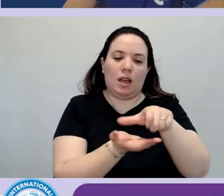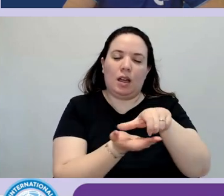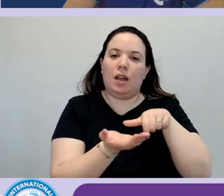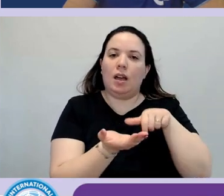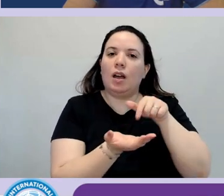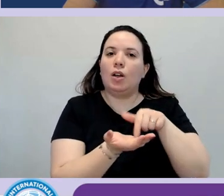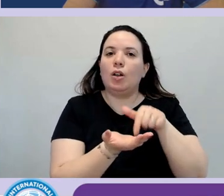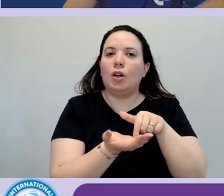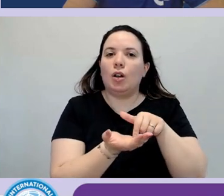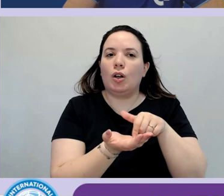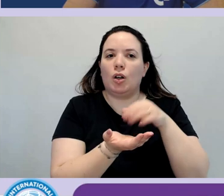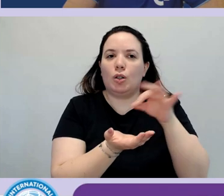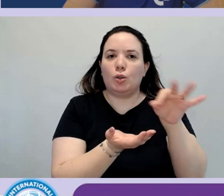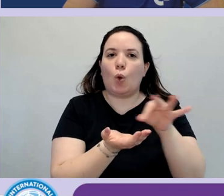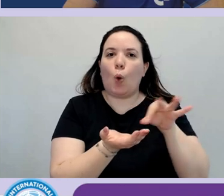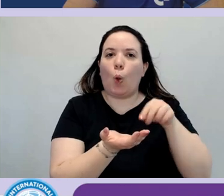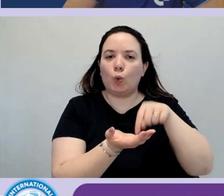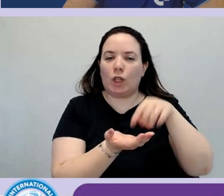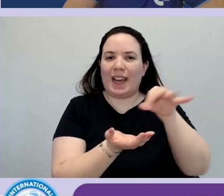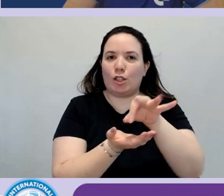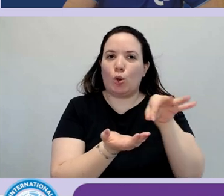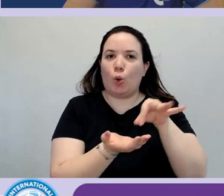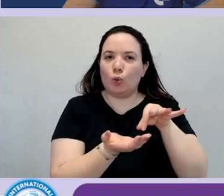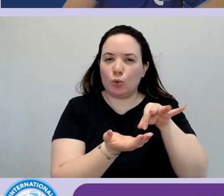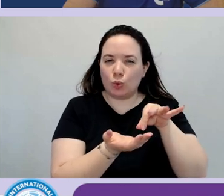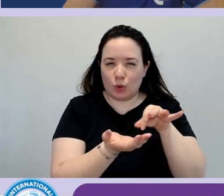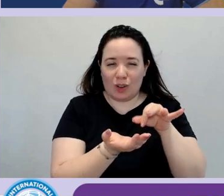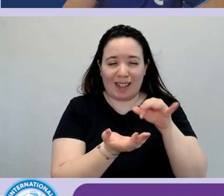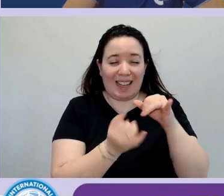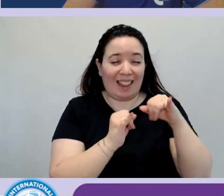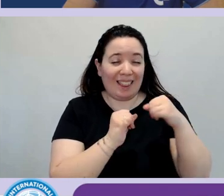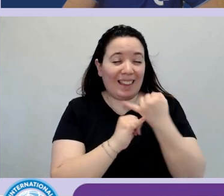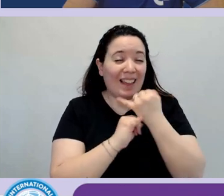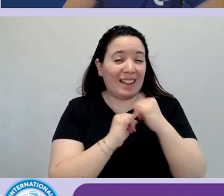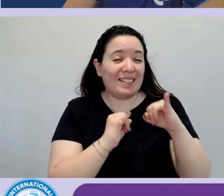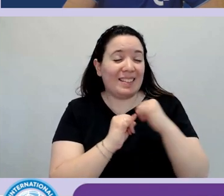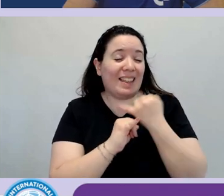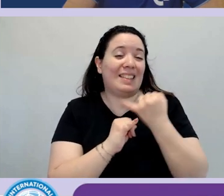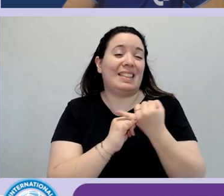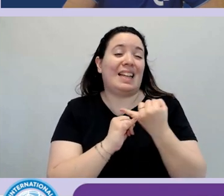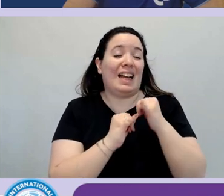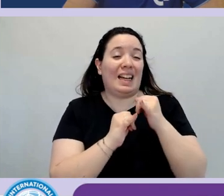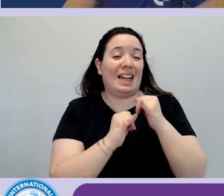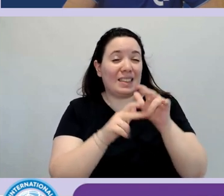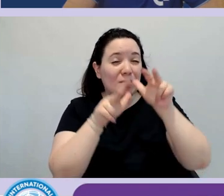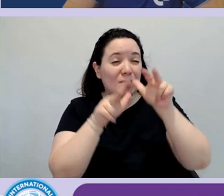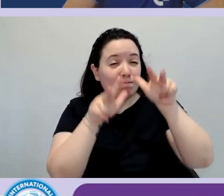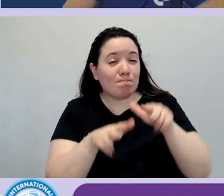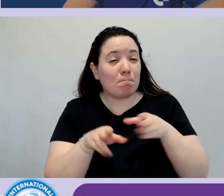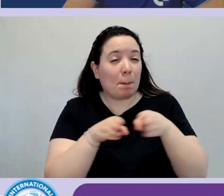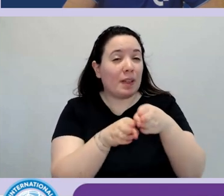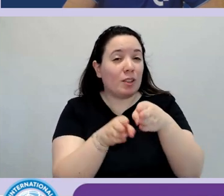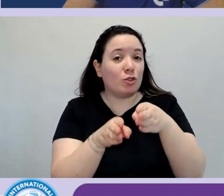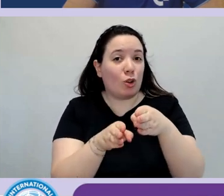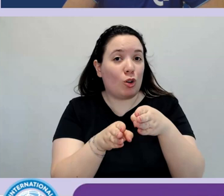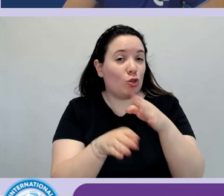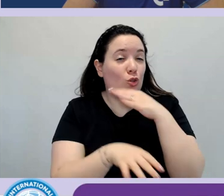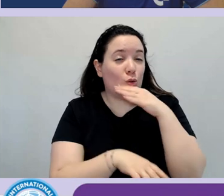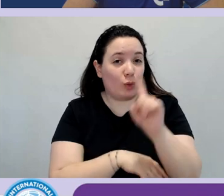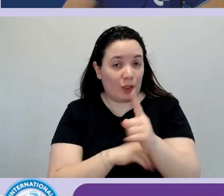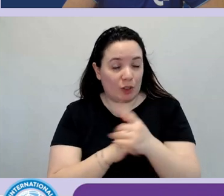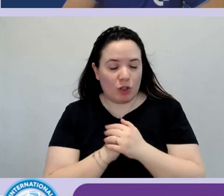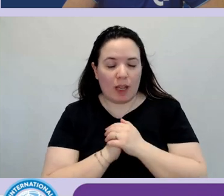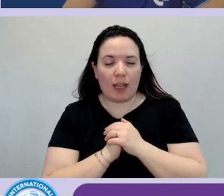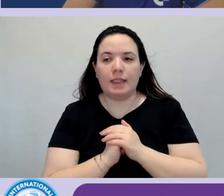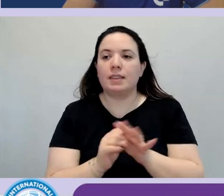è sufficientemente dettagliata per darti una garanzia ottimale sul percorso